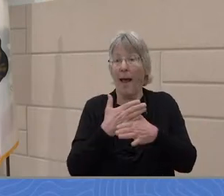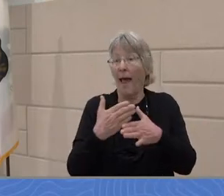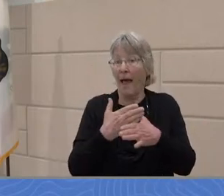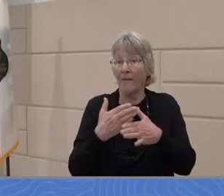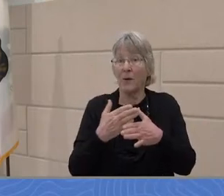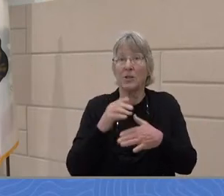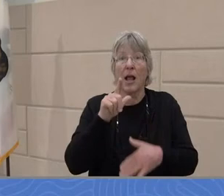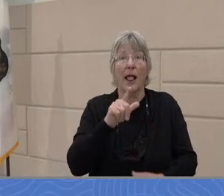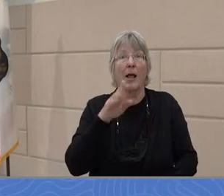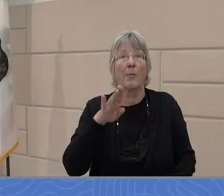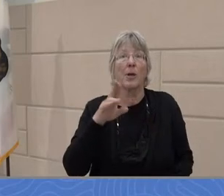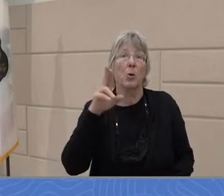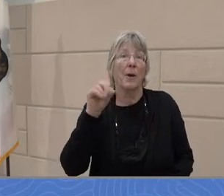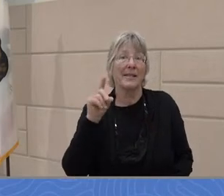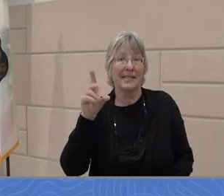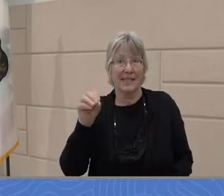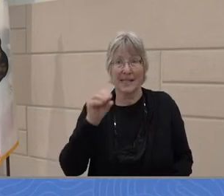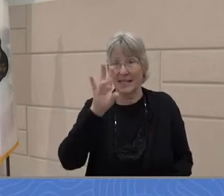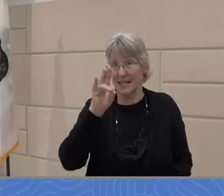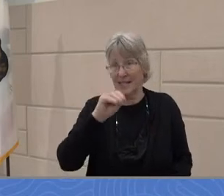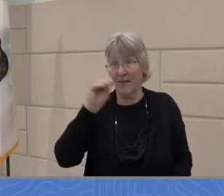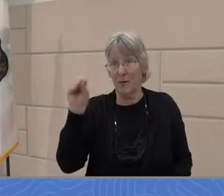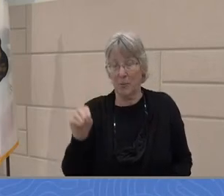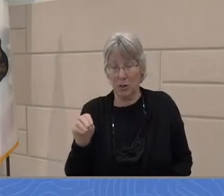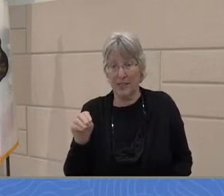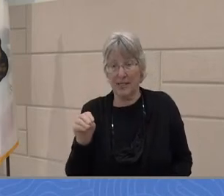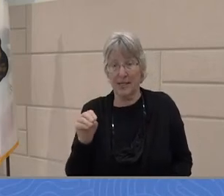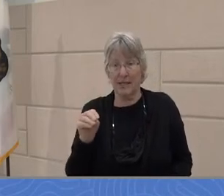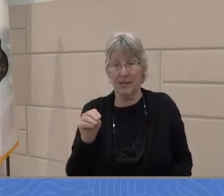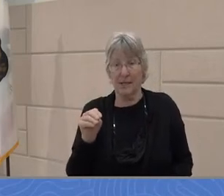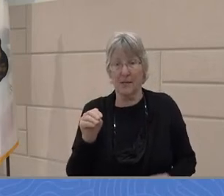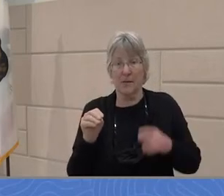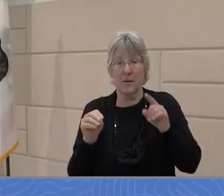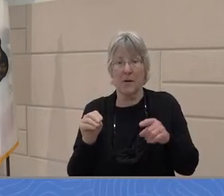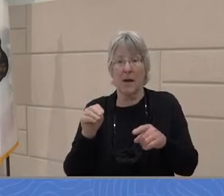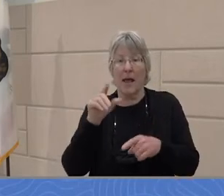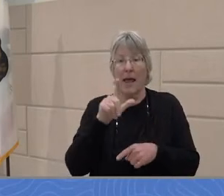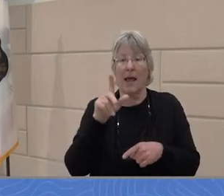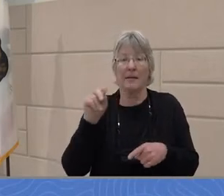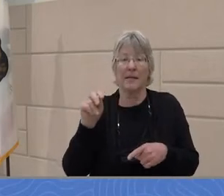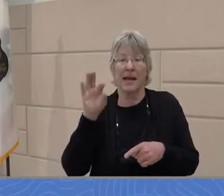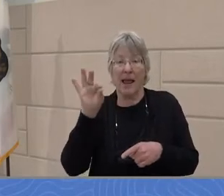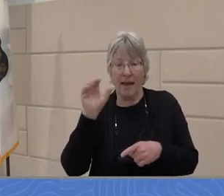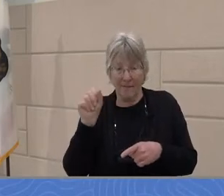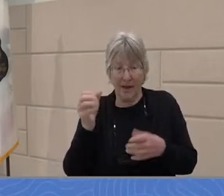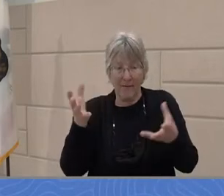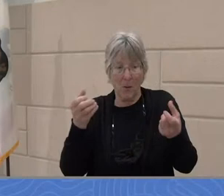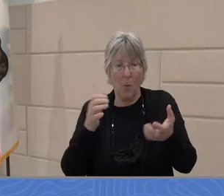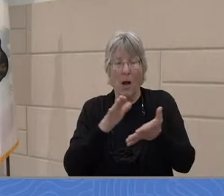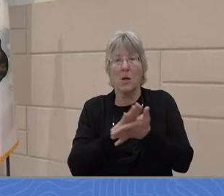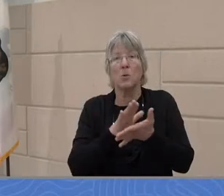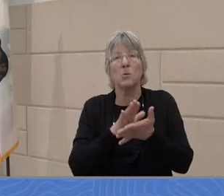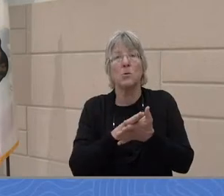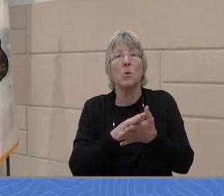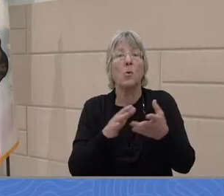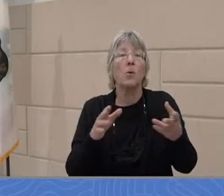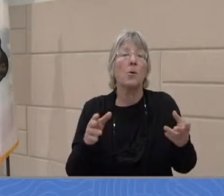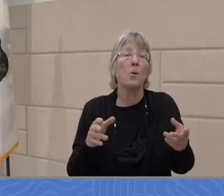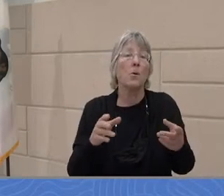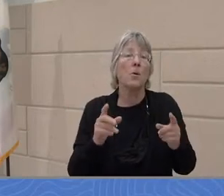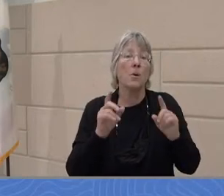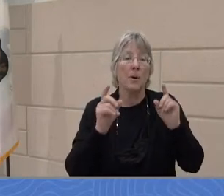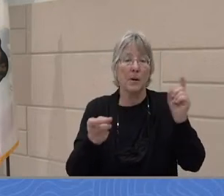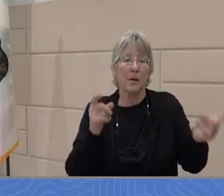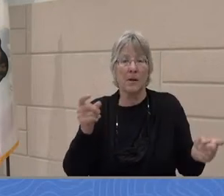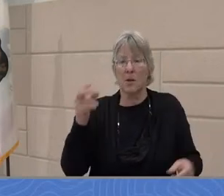าหรือว่าสักจีมัตชิมสลาหรือว่าเยอะบานจำนายภายมาภัยเพื่อรวยในทะไปก